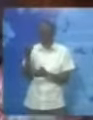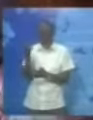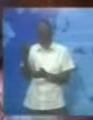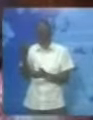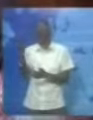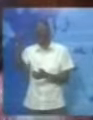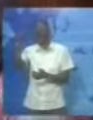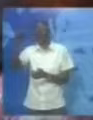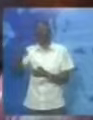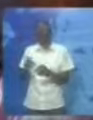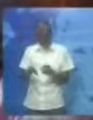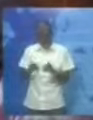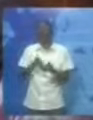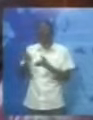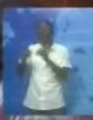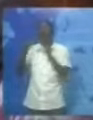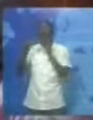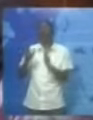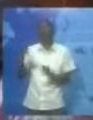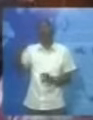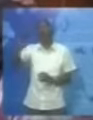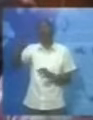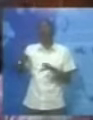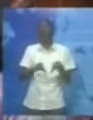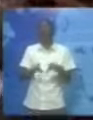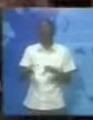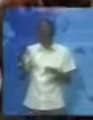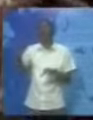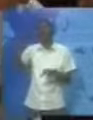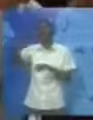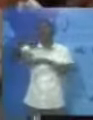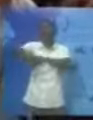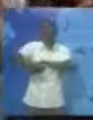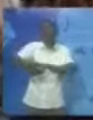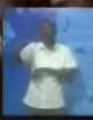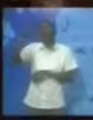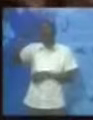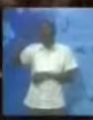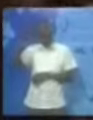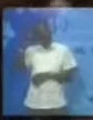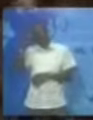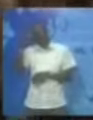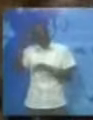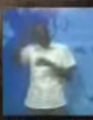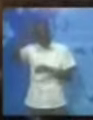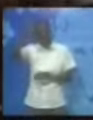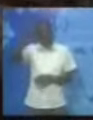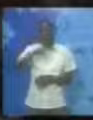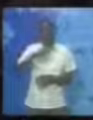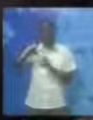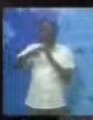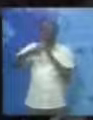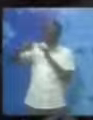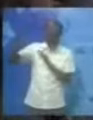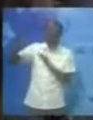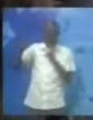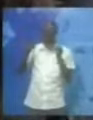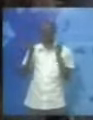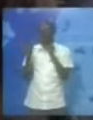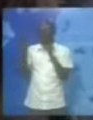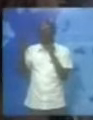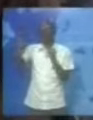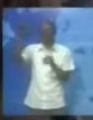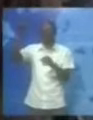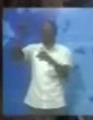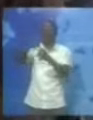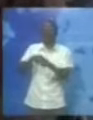délégation générale du FESPACO a initié cette nuit d'hommage pour se rappeler de ces hommes qui nous ont quittés et qui ont joué leur partition